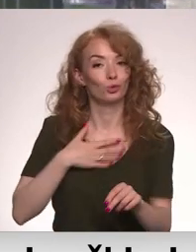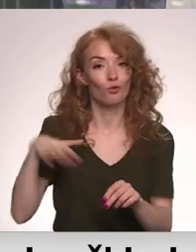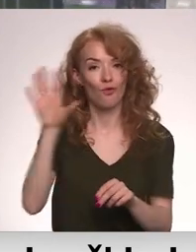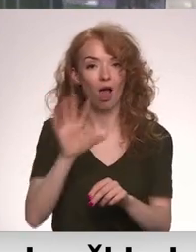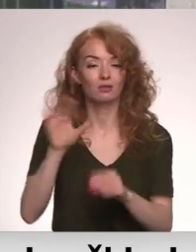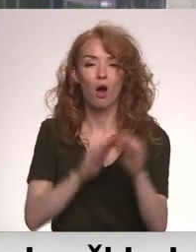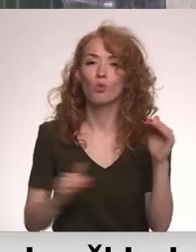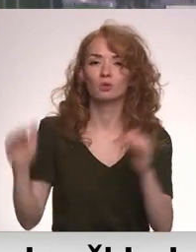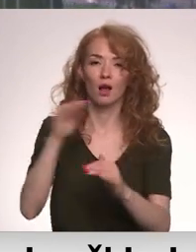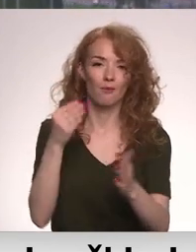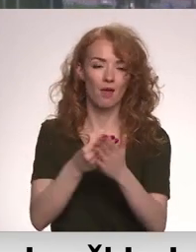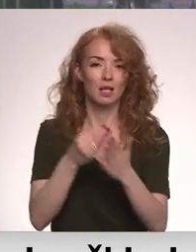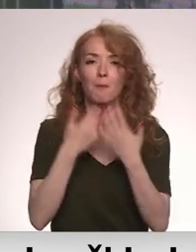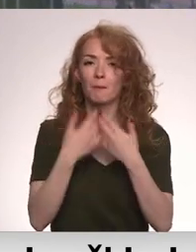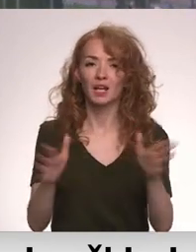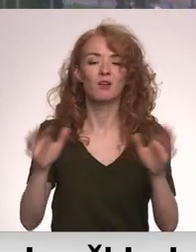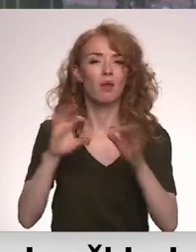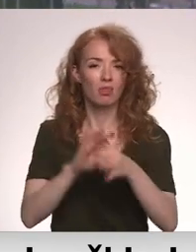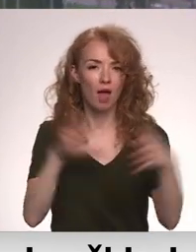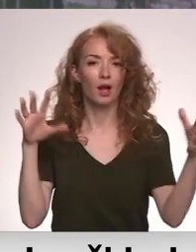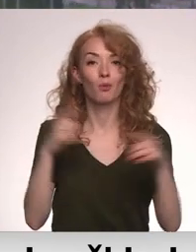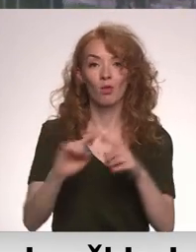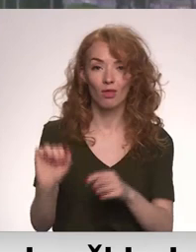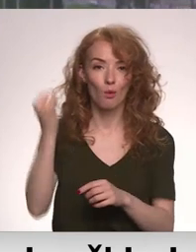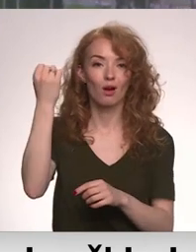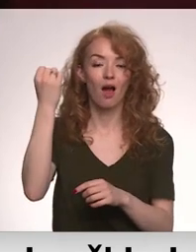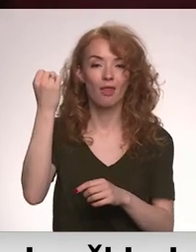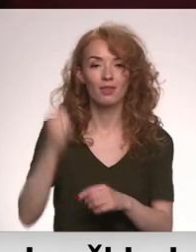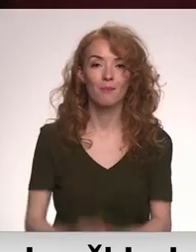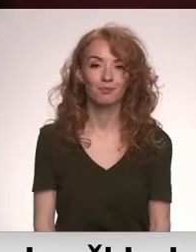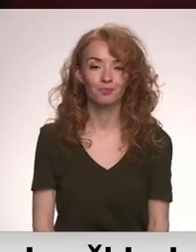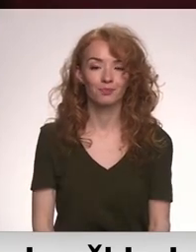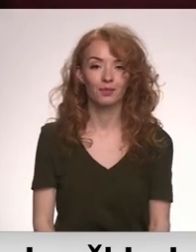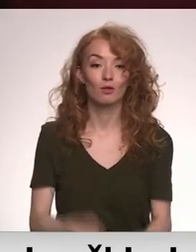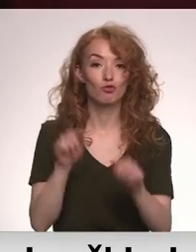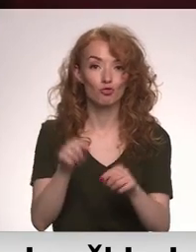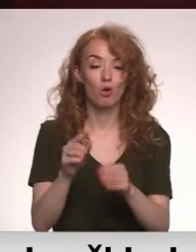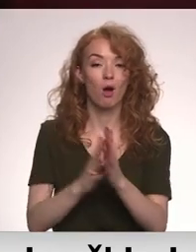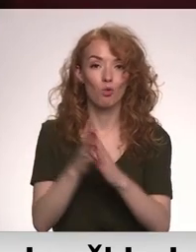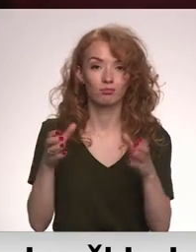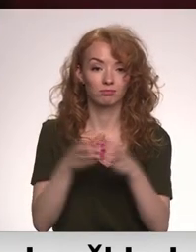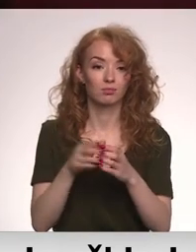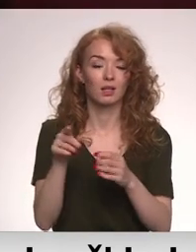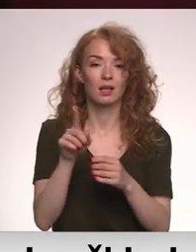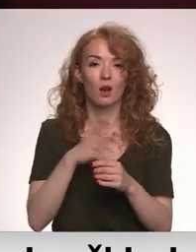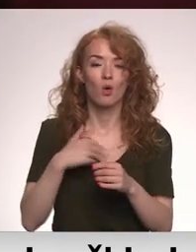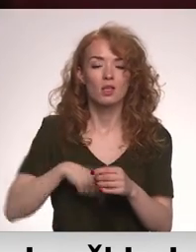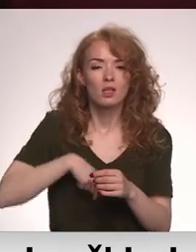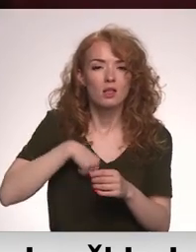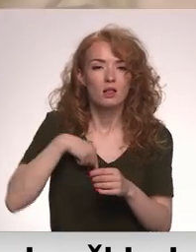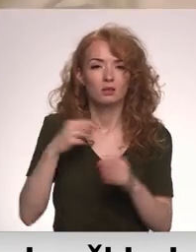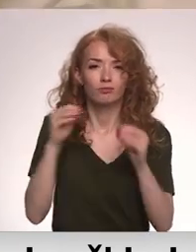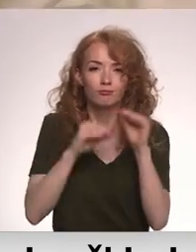augstākajām vērtībām – brīvībai, neatkarībai un demokrātijai. Ceriņu selekcija ir garš un liela pacietība